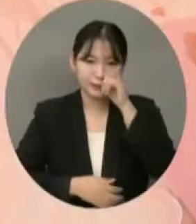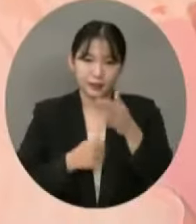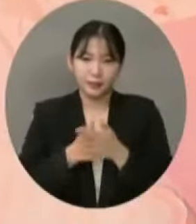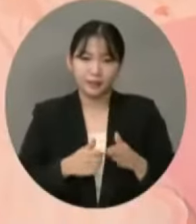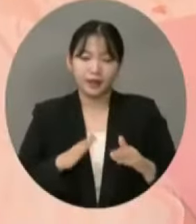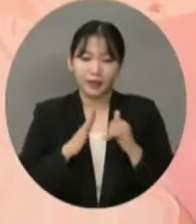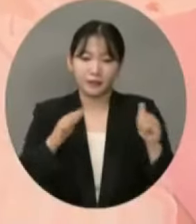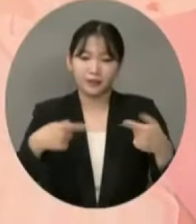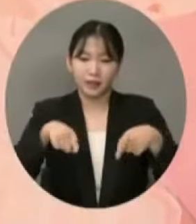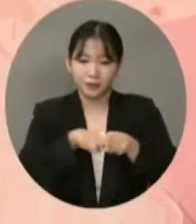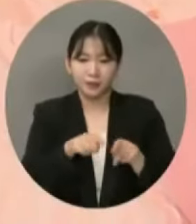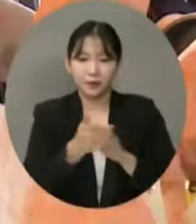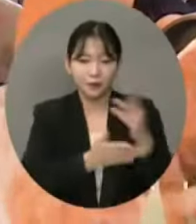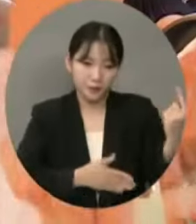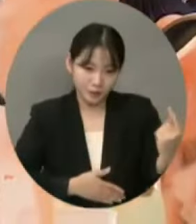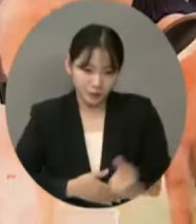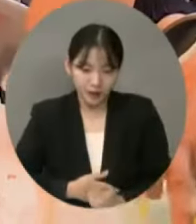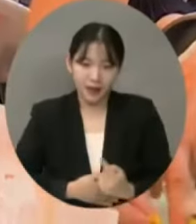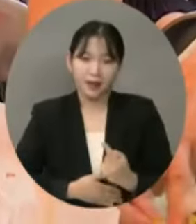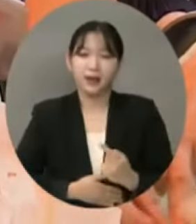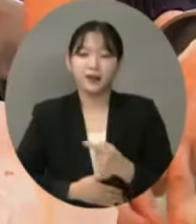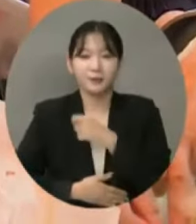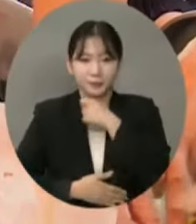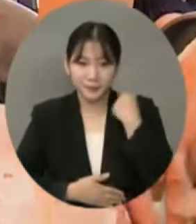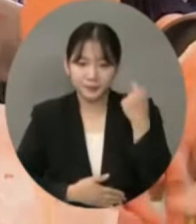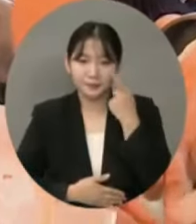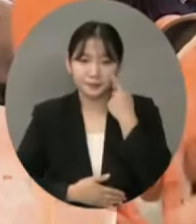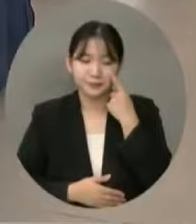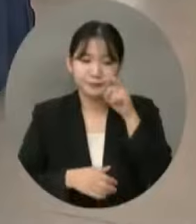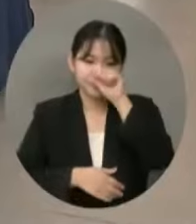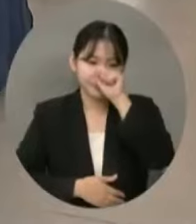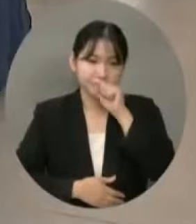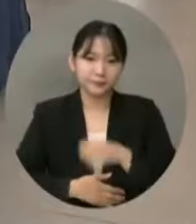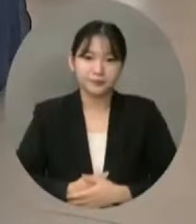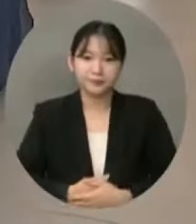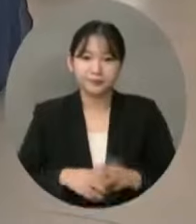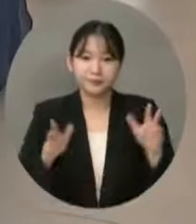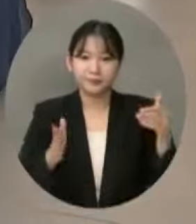온 가족이 함께 남도의 맛을 한껏 만끽해 보시기 바랍니다.